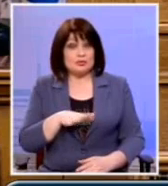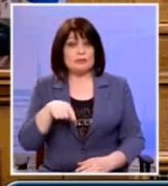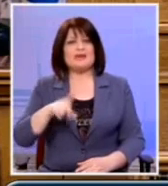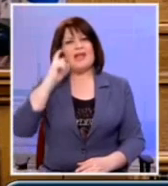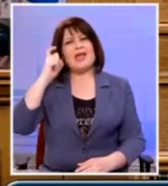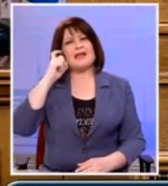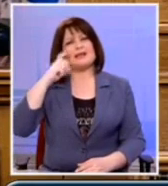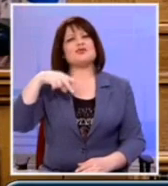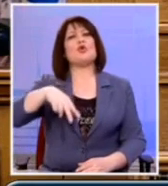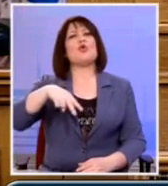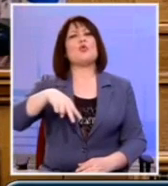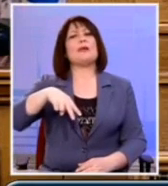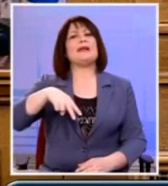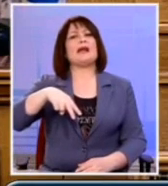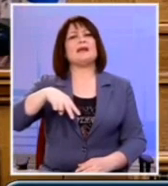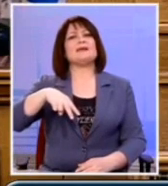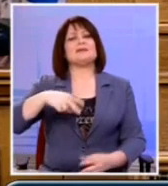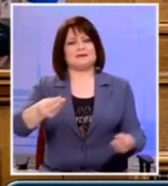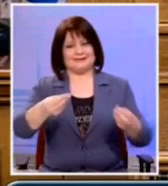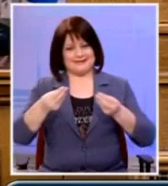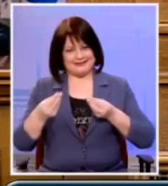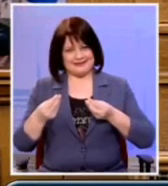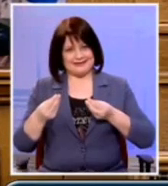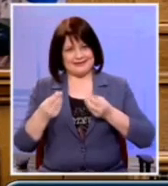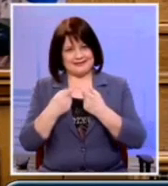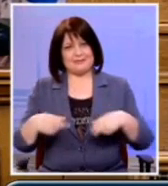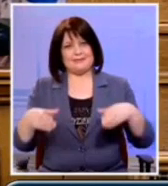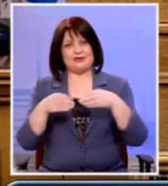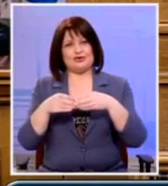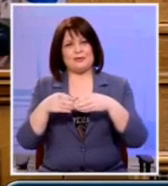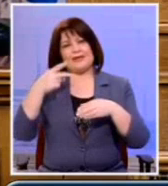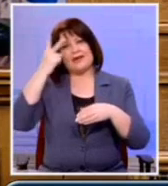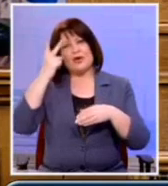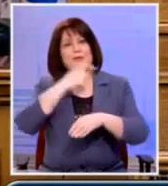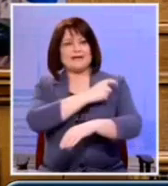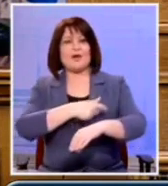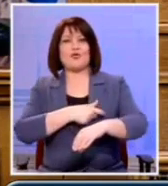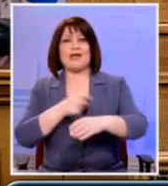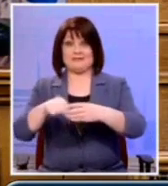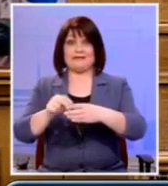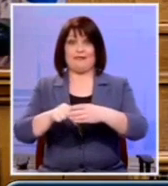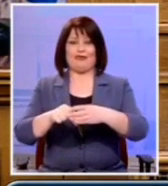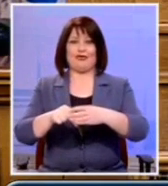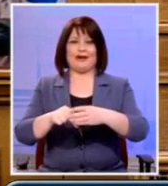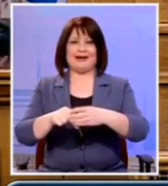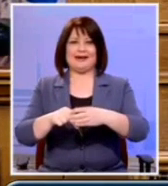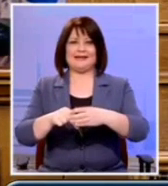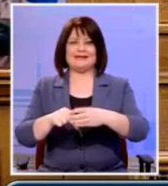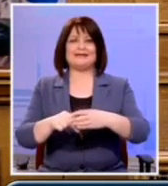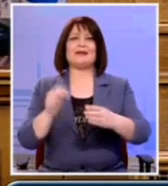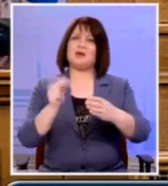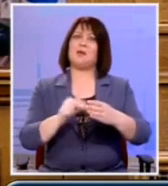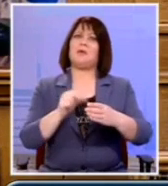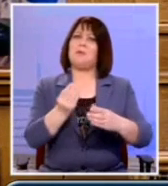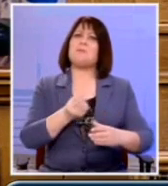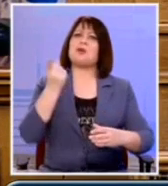έκθεση του Σέφας Λούμινα, όταν ήρθε για ψηφοφορία στην Επιτροπή Δικαιωμάτων των Ηνωμένων Εθνών, μολονότι υπερψηφίστηκε με